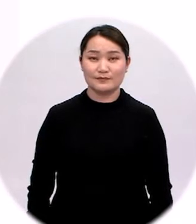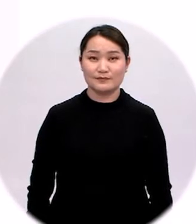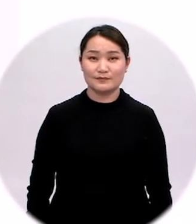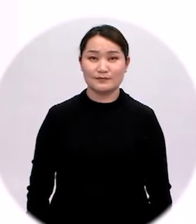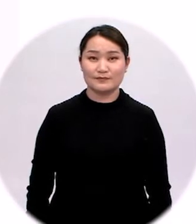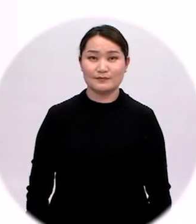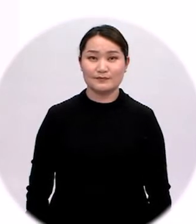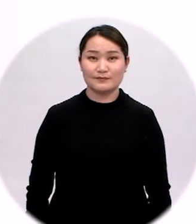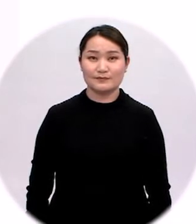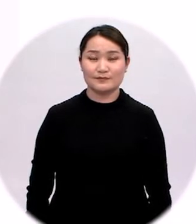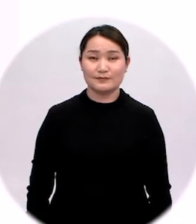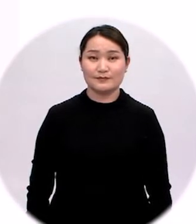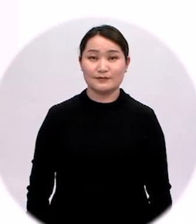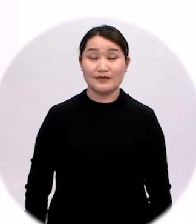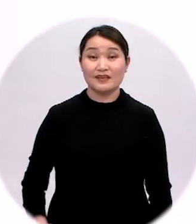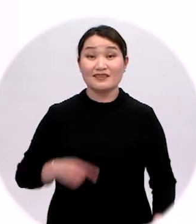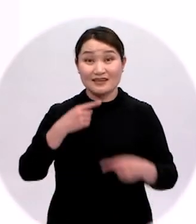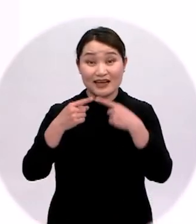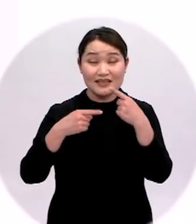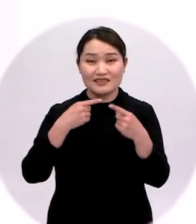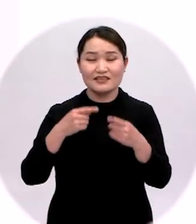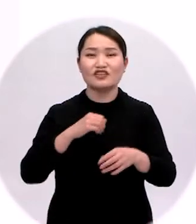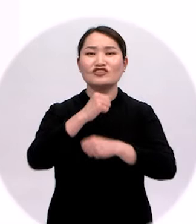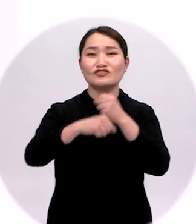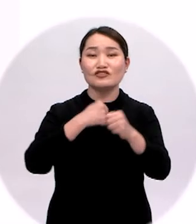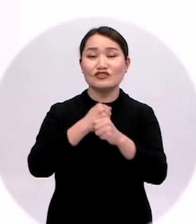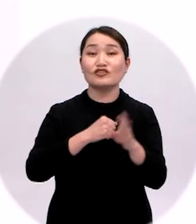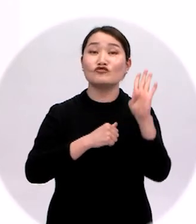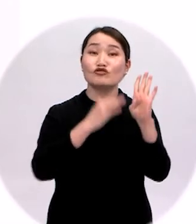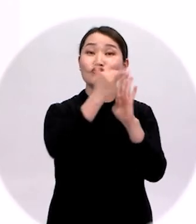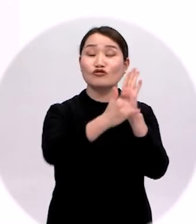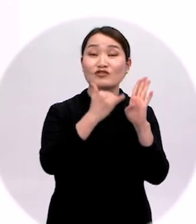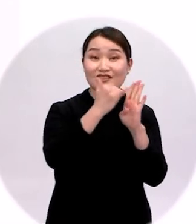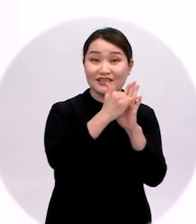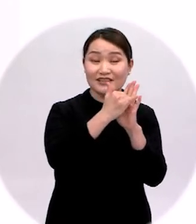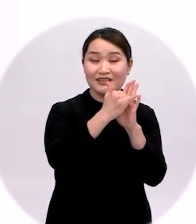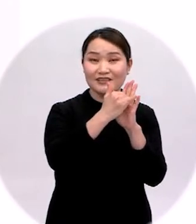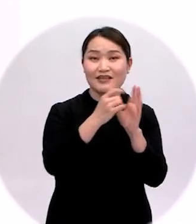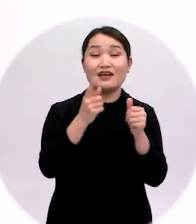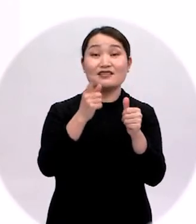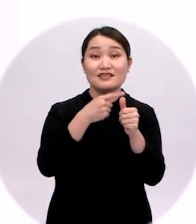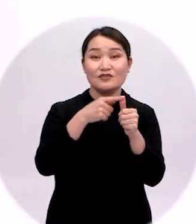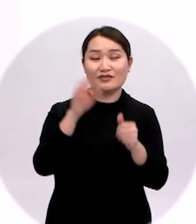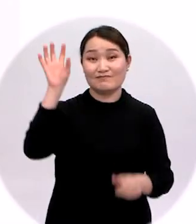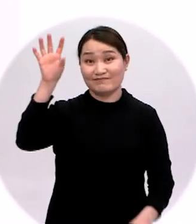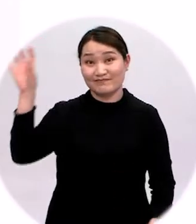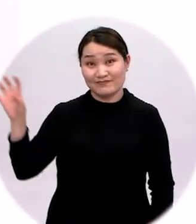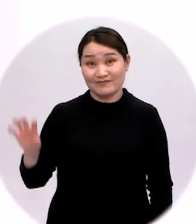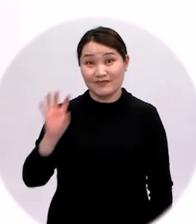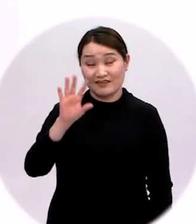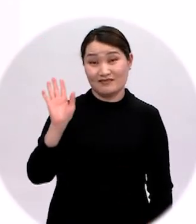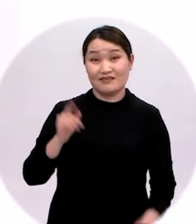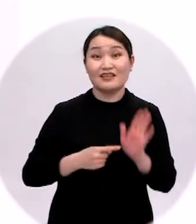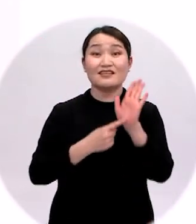За, бидний ярилцсан жилийн дөрвөн үйлрэл, үйлрэлүүдийн нэрийг загвараар харуулсан байна.